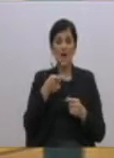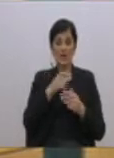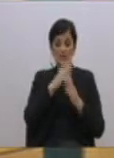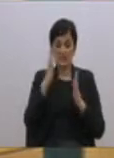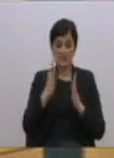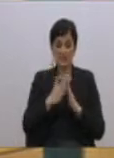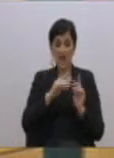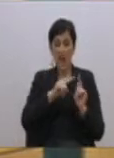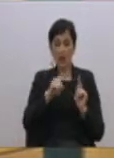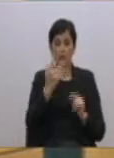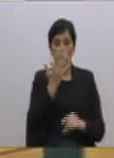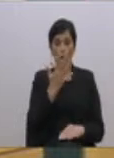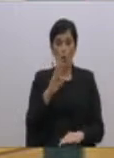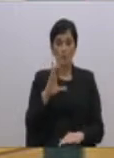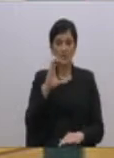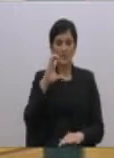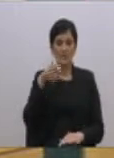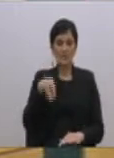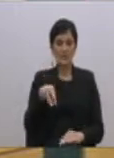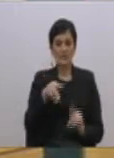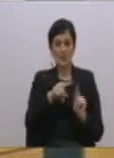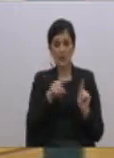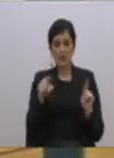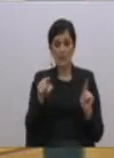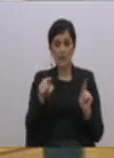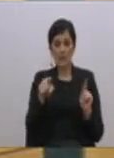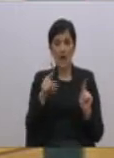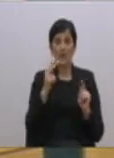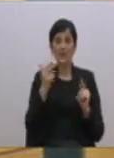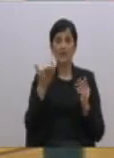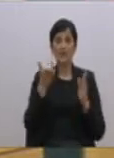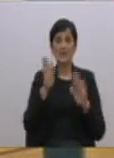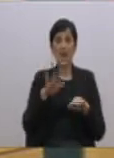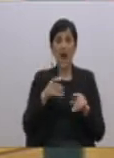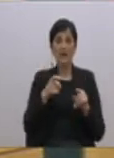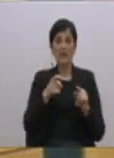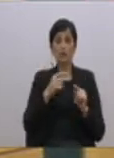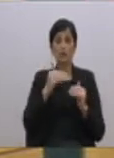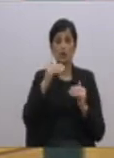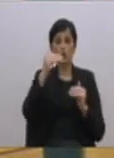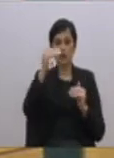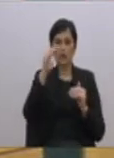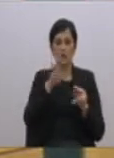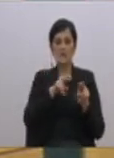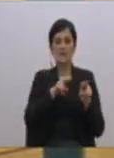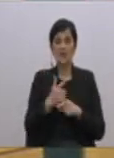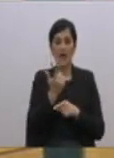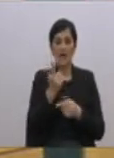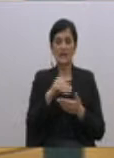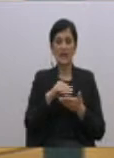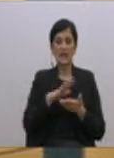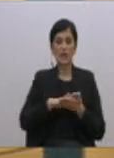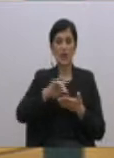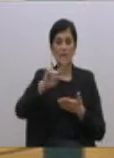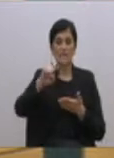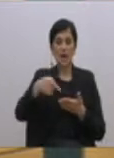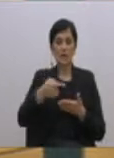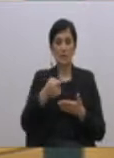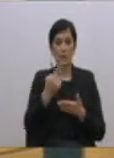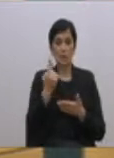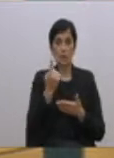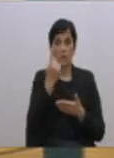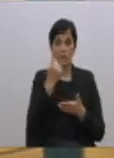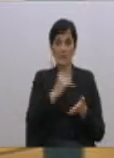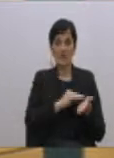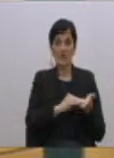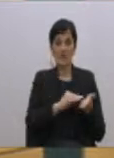სიგრძეა 55 სანტიმეტრი და ქვევით, ხოლო სხვა ყველა დანარჩენი იარაღი იქნება სანადირო კატეგორიის. Გარდა ამისა, ჩდებოდა პირველად